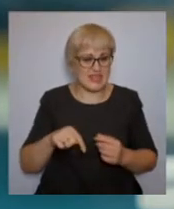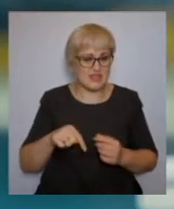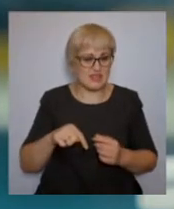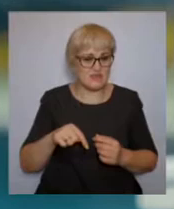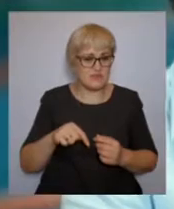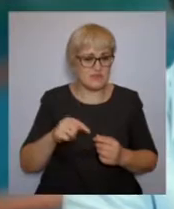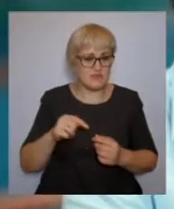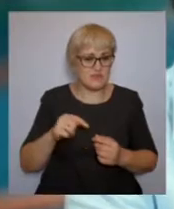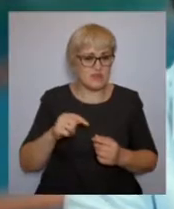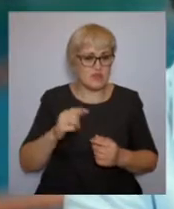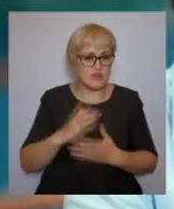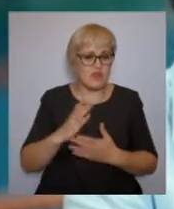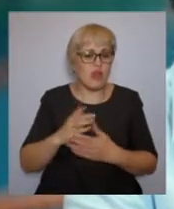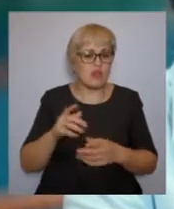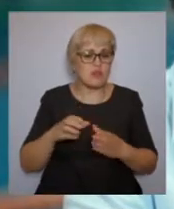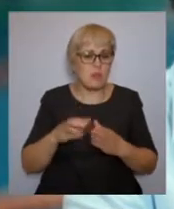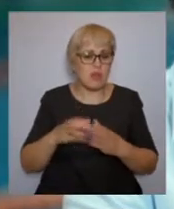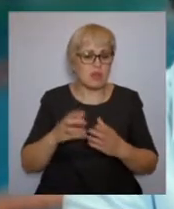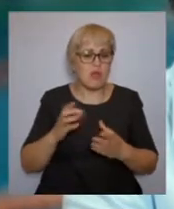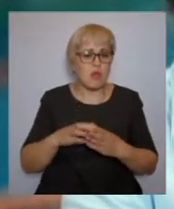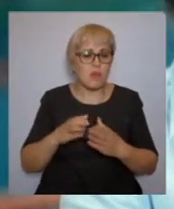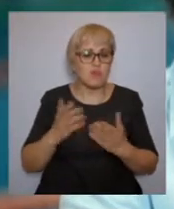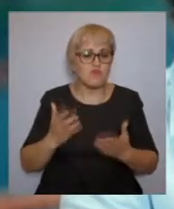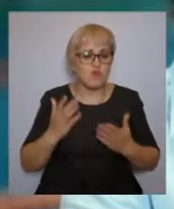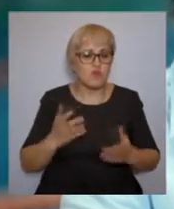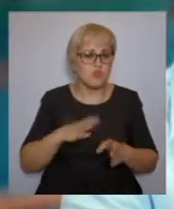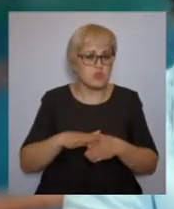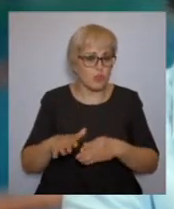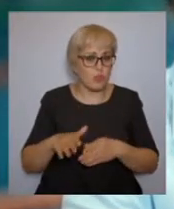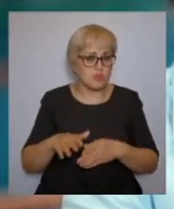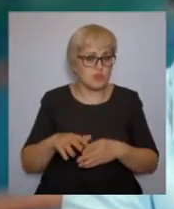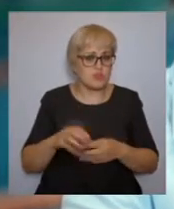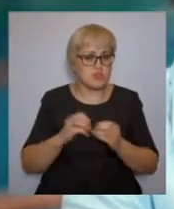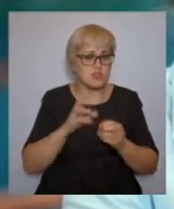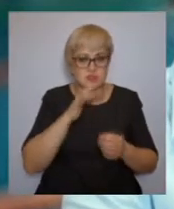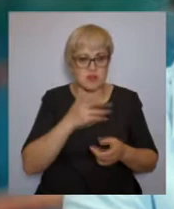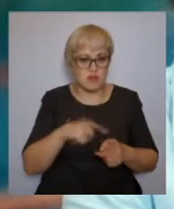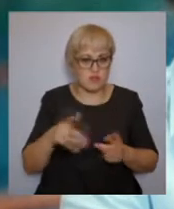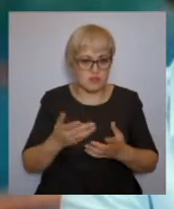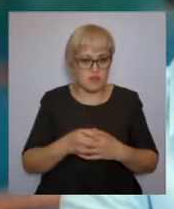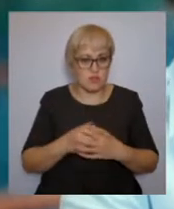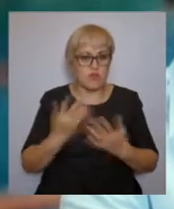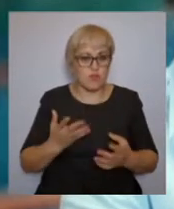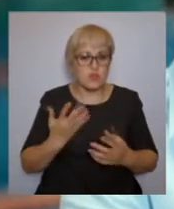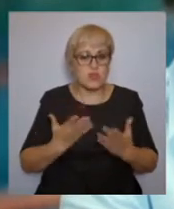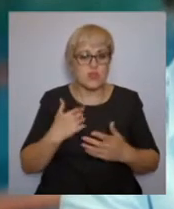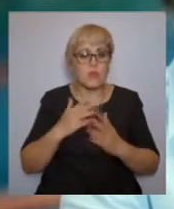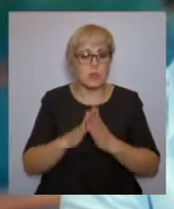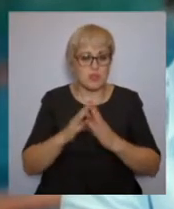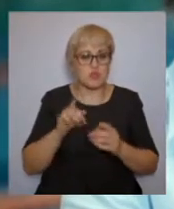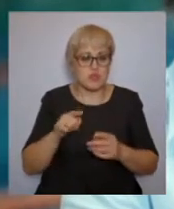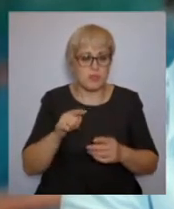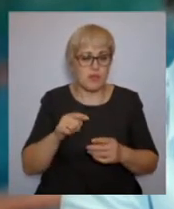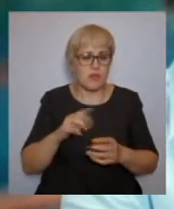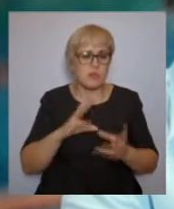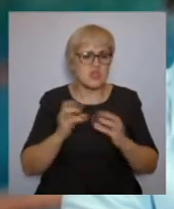создалась команда команде вот-вот исполнится 10 лет